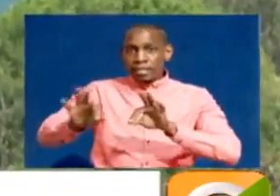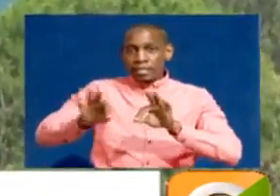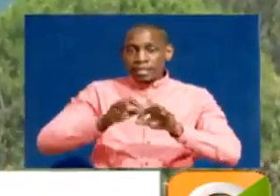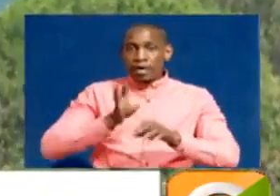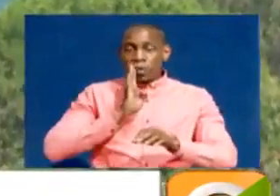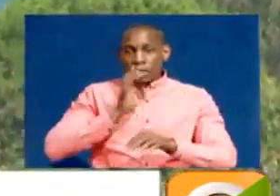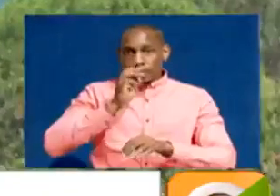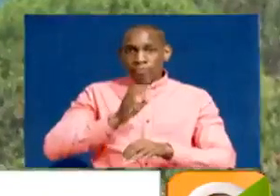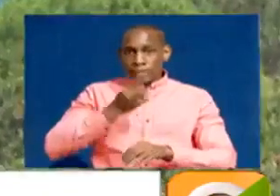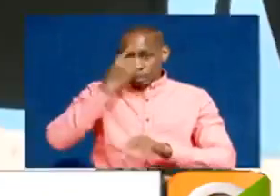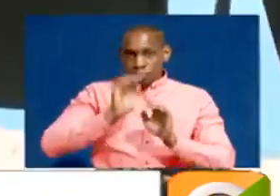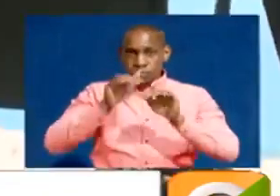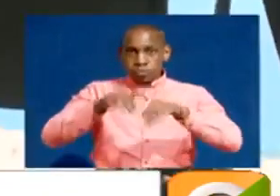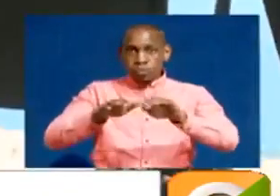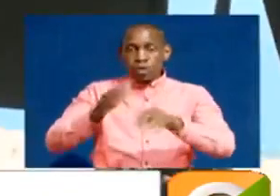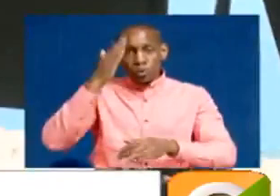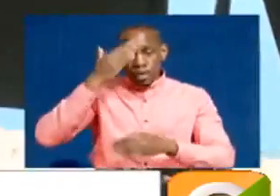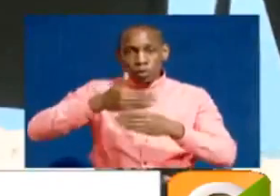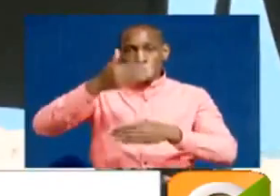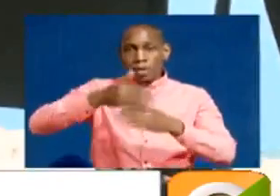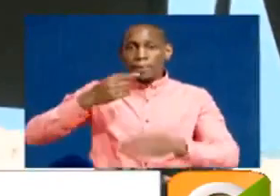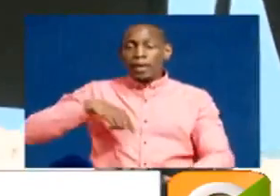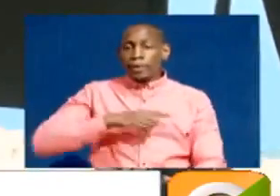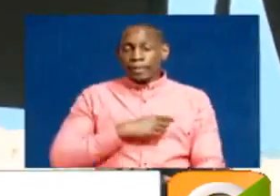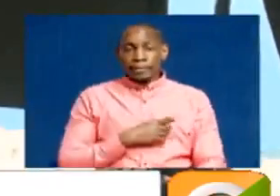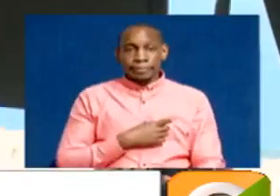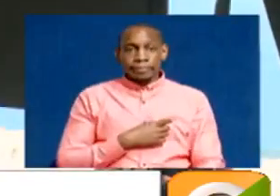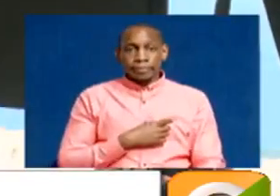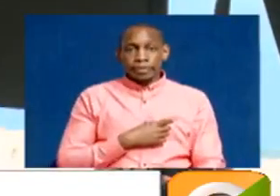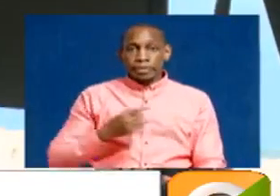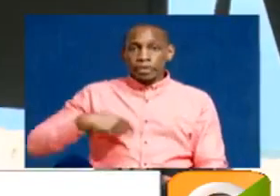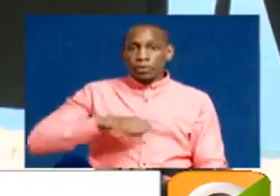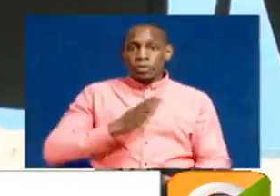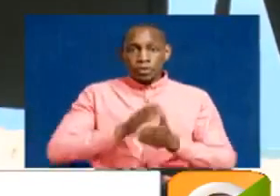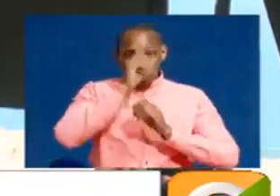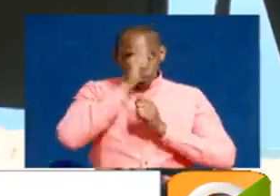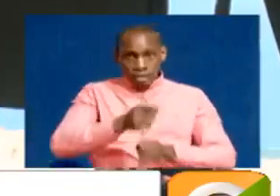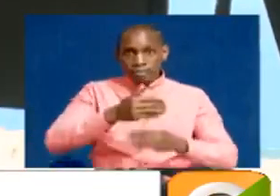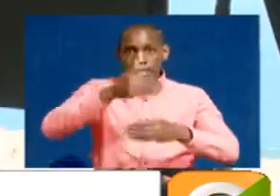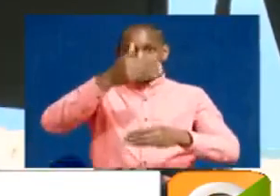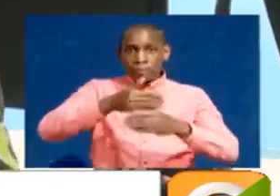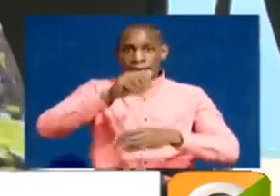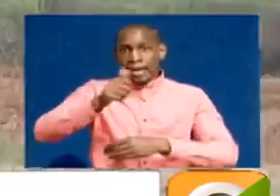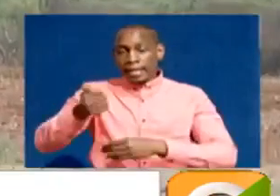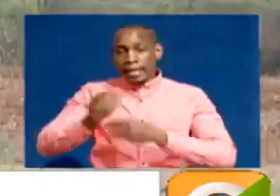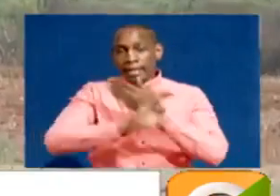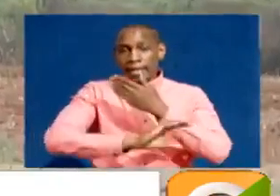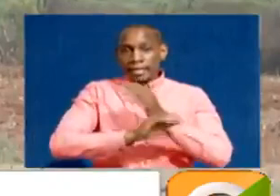lake katika bahari Hindi. Twajua mipaka yetu. Sisi twaheshimu mipaka ya